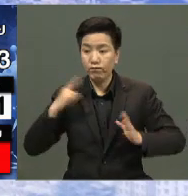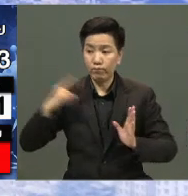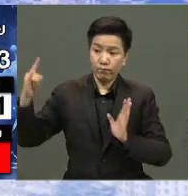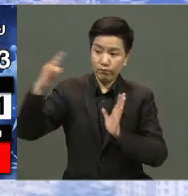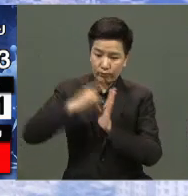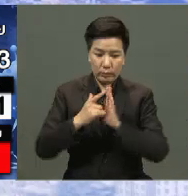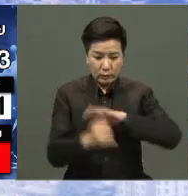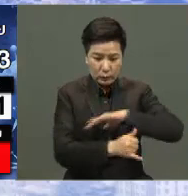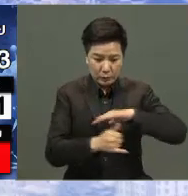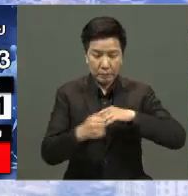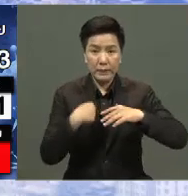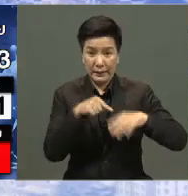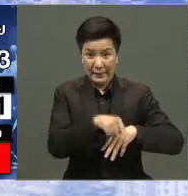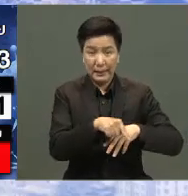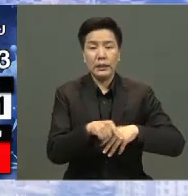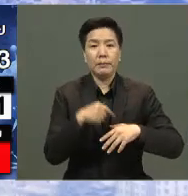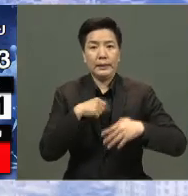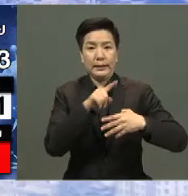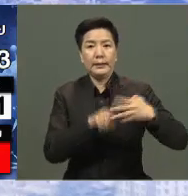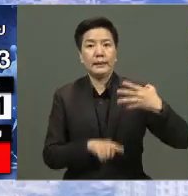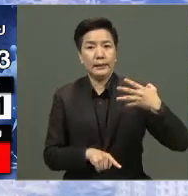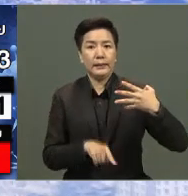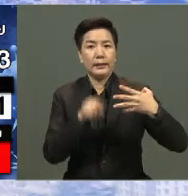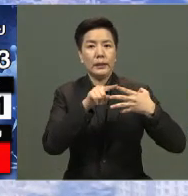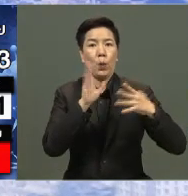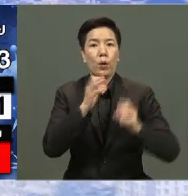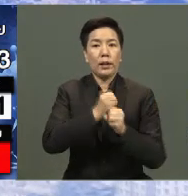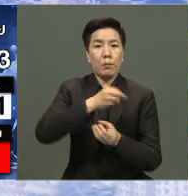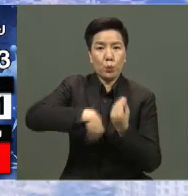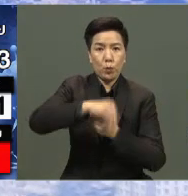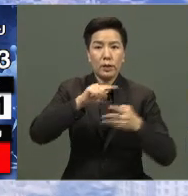คือกลุ่มเป้าหมายที่เป็นตอบรับในการคอทันทีนได้เลยเนี่ยจะมี4กลุ่มย่อยครับกลุ่มที่ 1